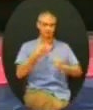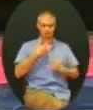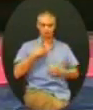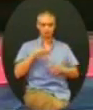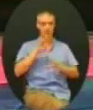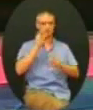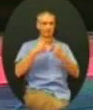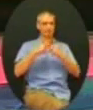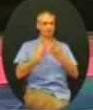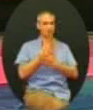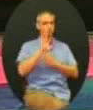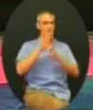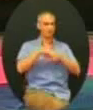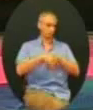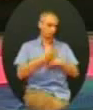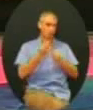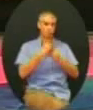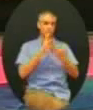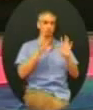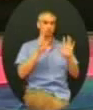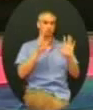לוועידה החדשה ולהשפיע כמוני עוד